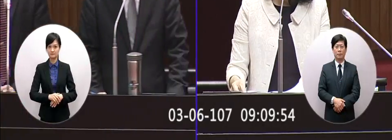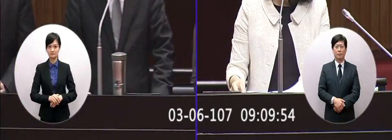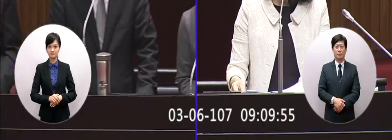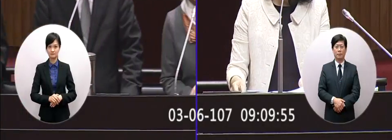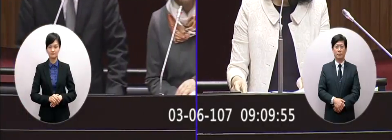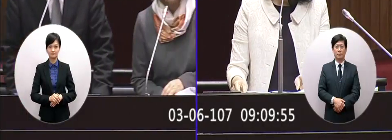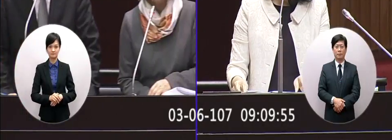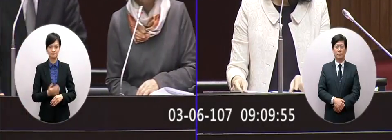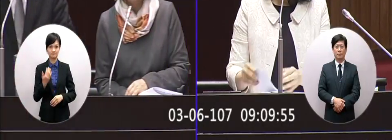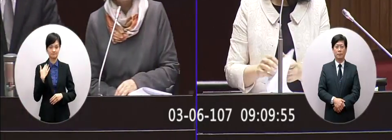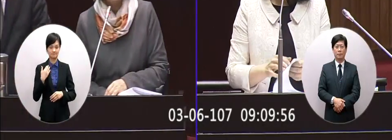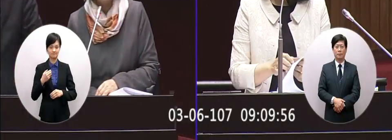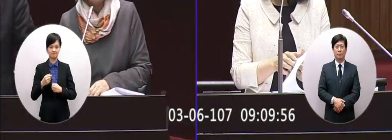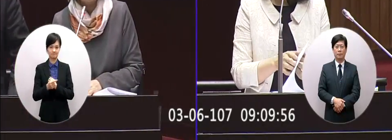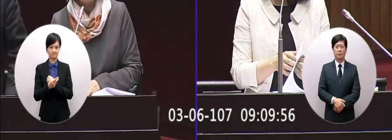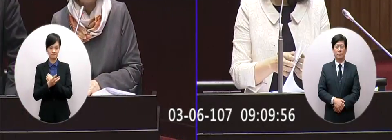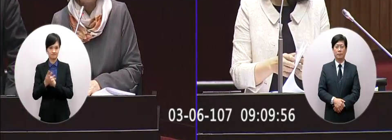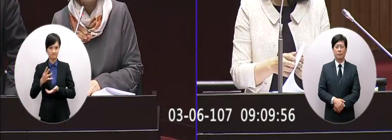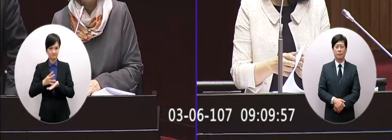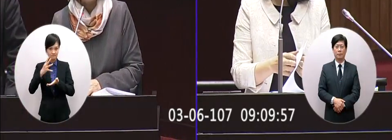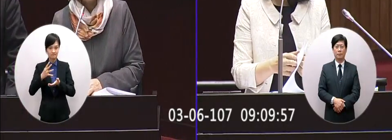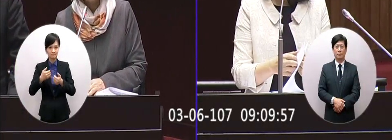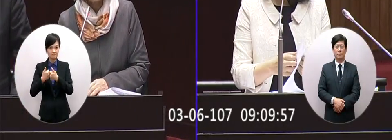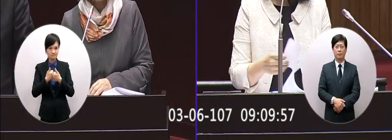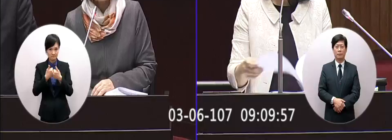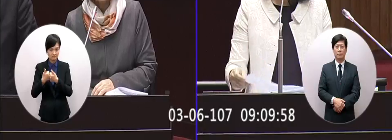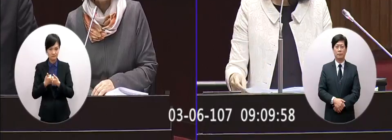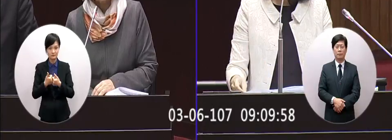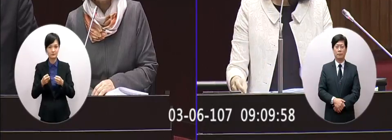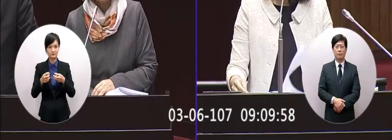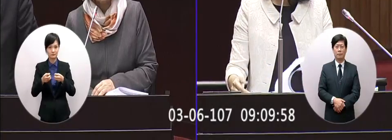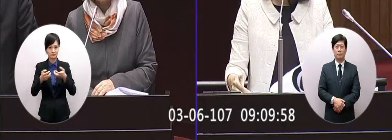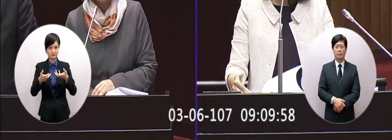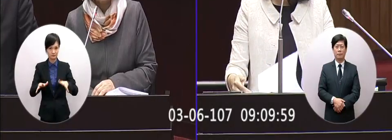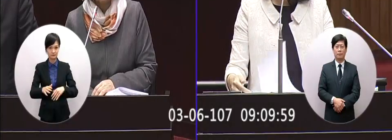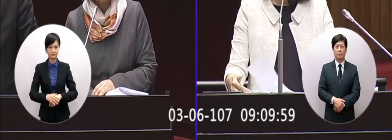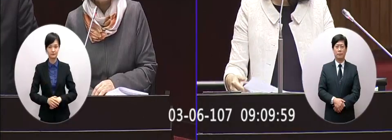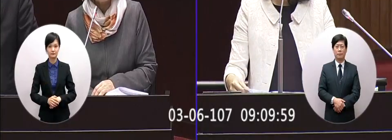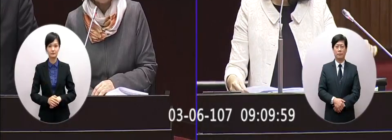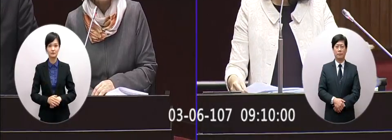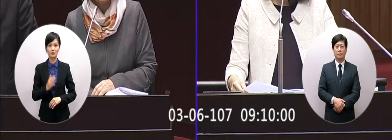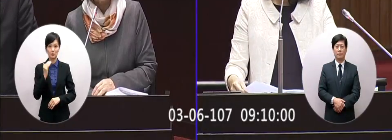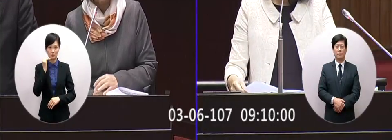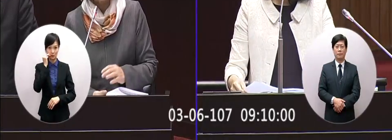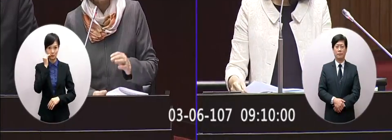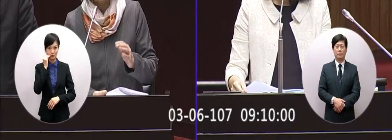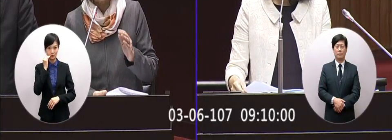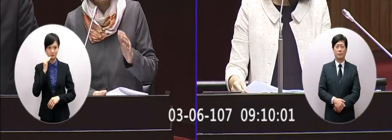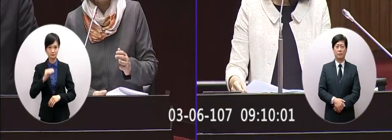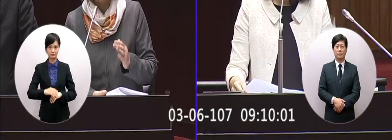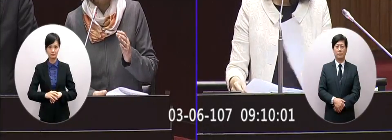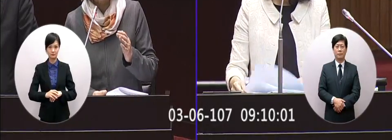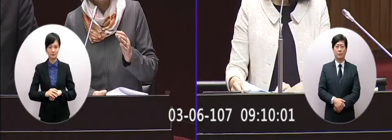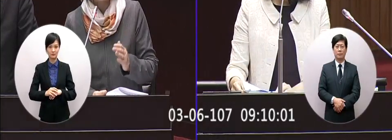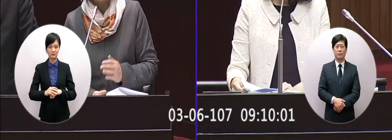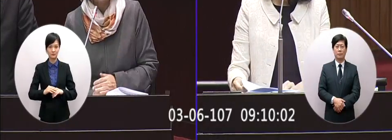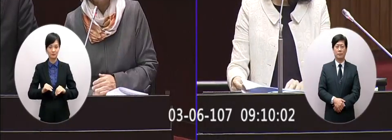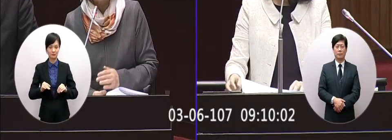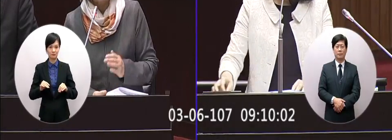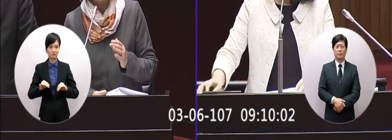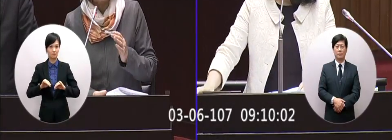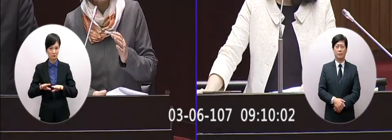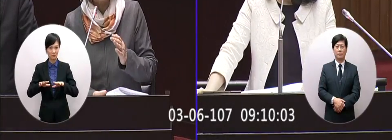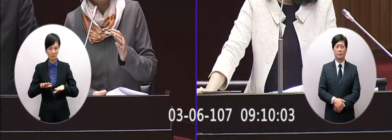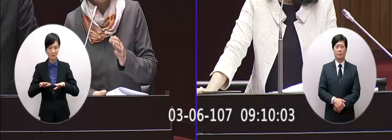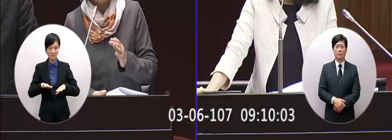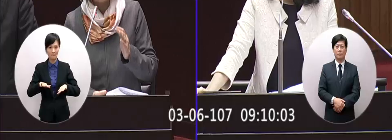这个重建小组的会议的时候已经做了一个讨论，基本上来讲就是如果是属于抢险的也就及时的这个